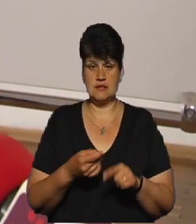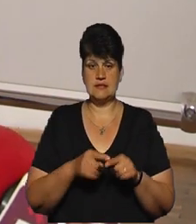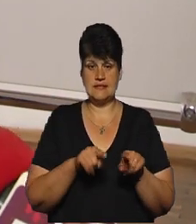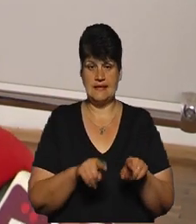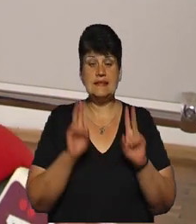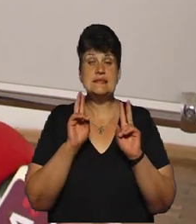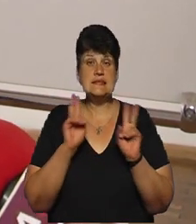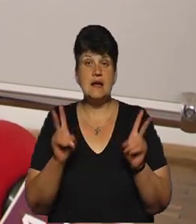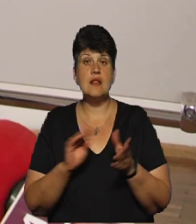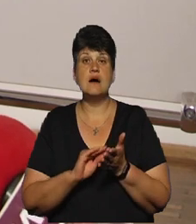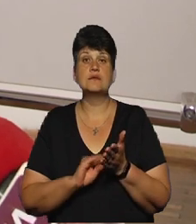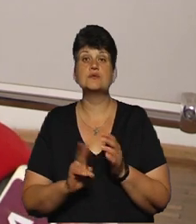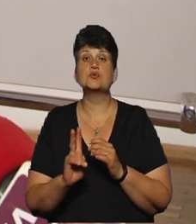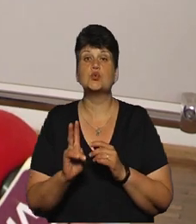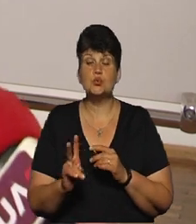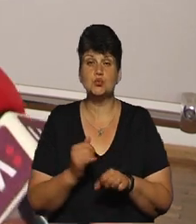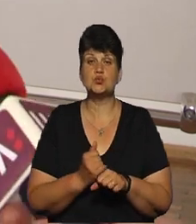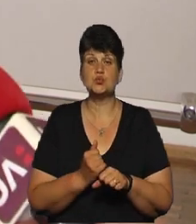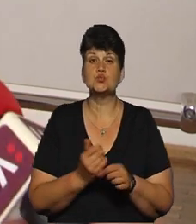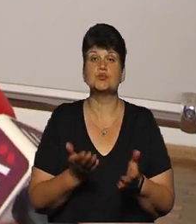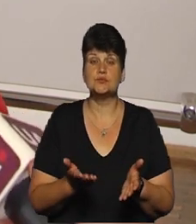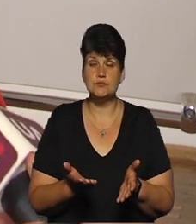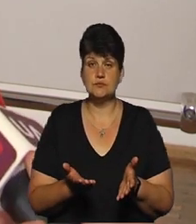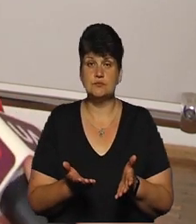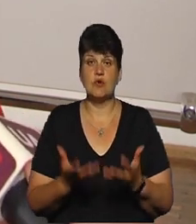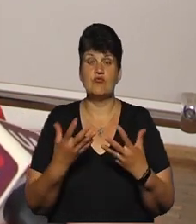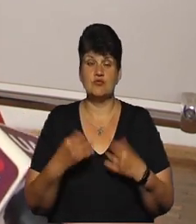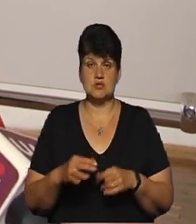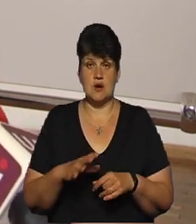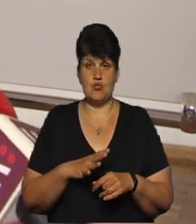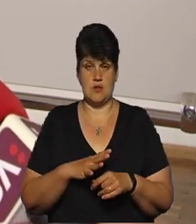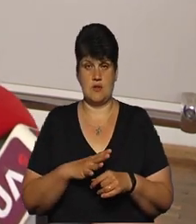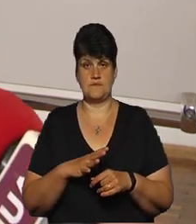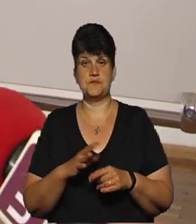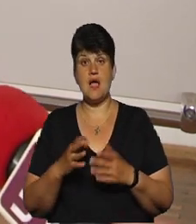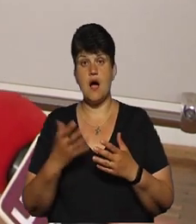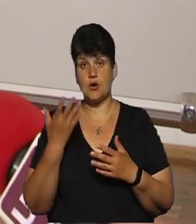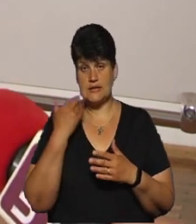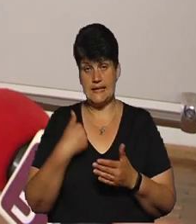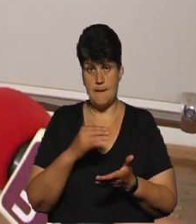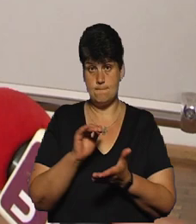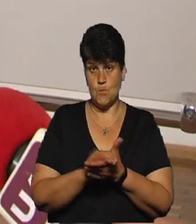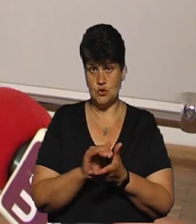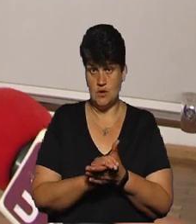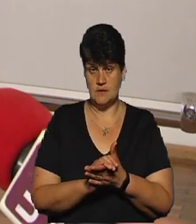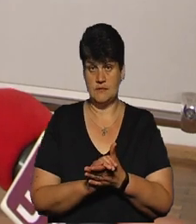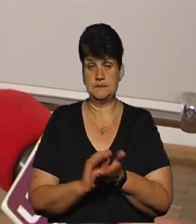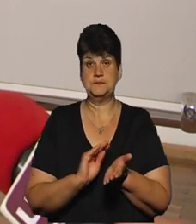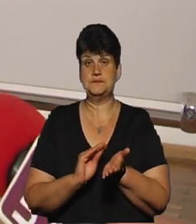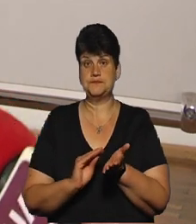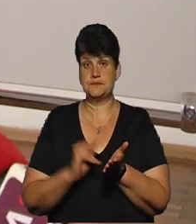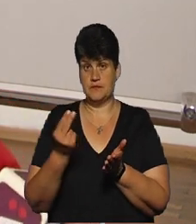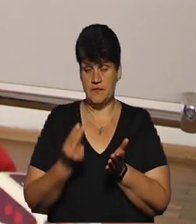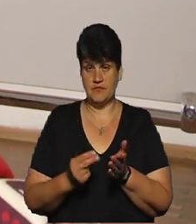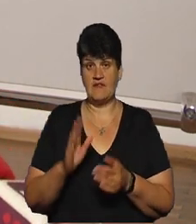не знала цю роботу, вона була вже на аватарці. А коли я познайомилася з автором цієї роботи, його звати